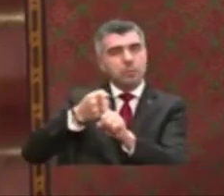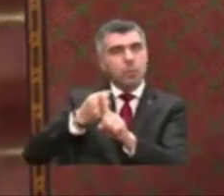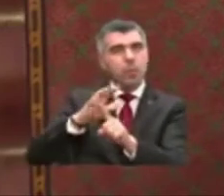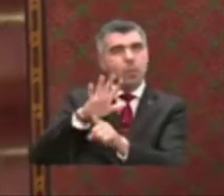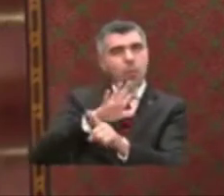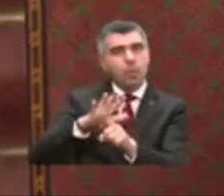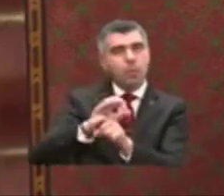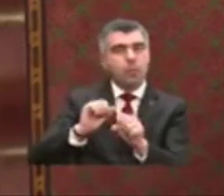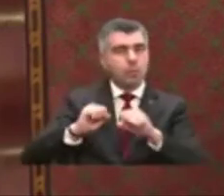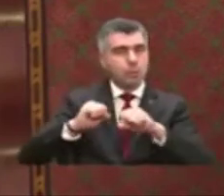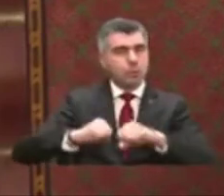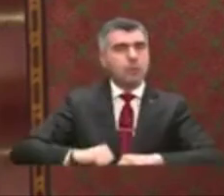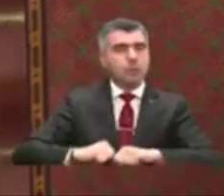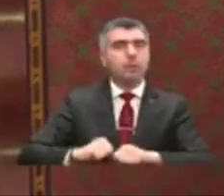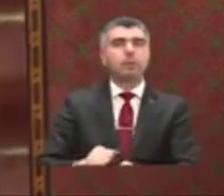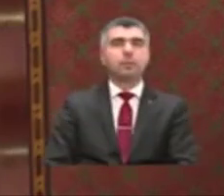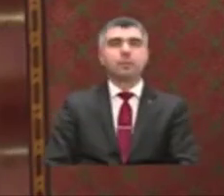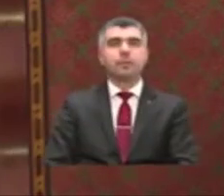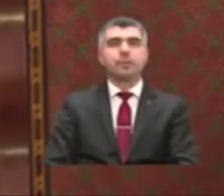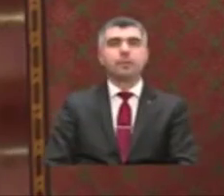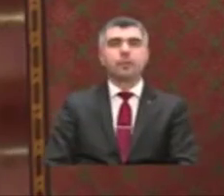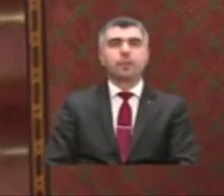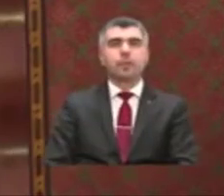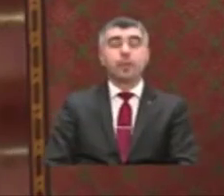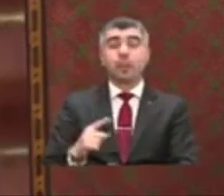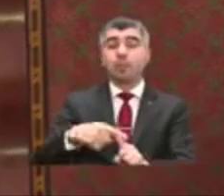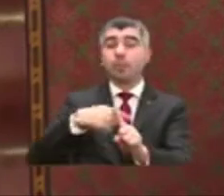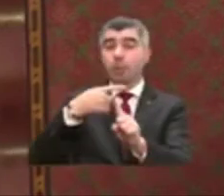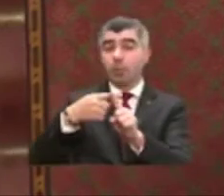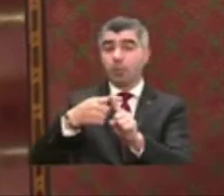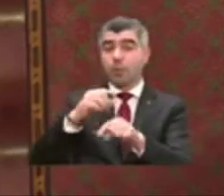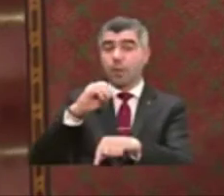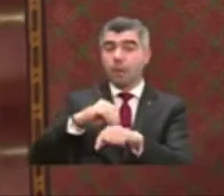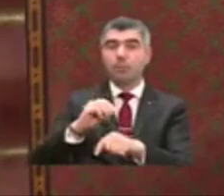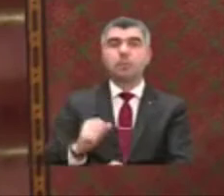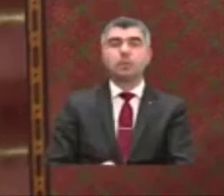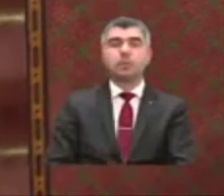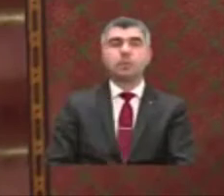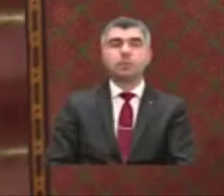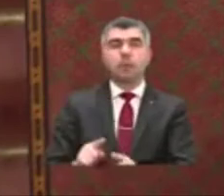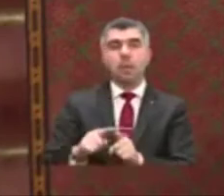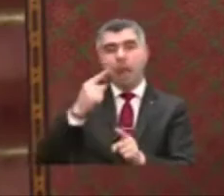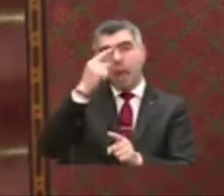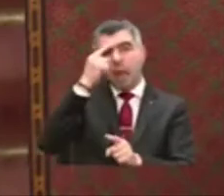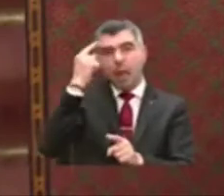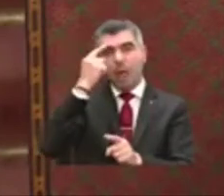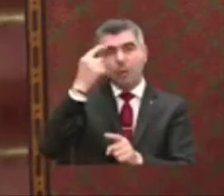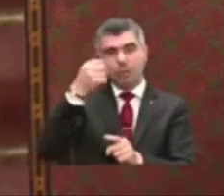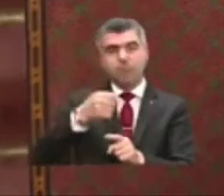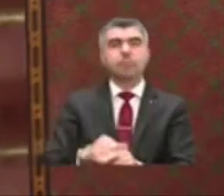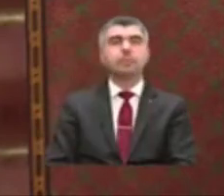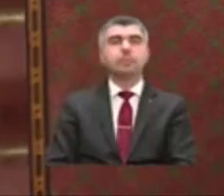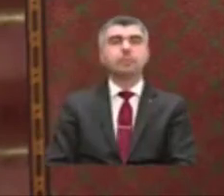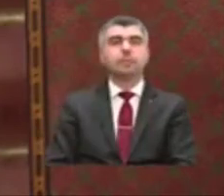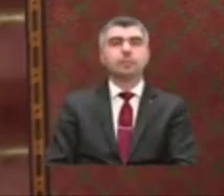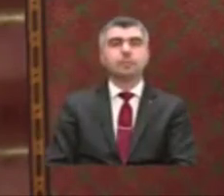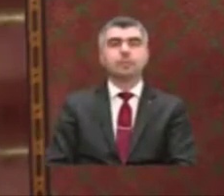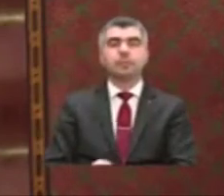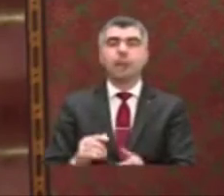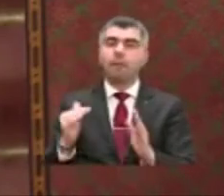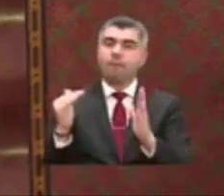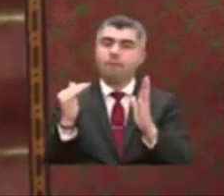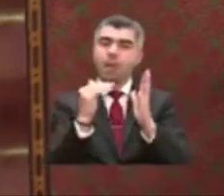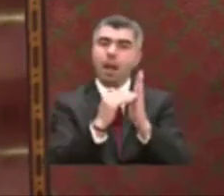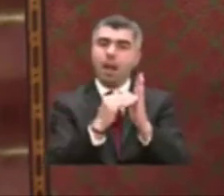ونطبقوا هذه الاتفاقيات. كذا الشكل بالنسبه للحاجب. نقطة أخيرة اللي بغيت نأكدها